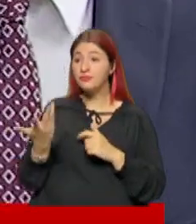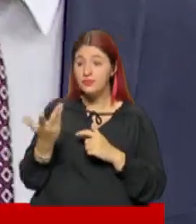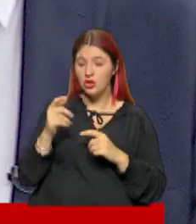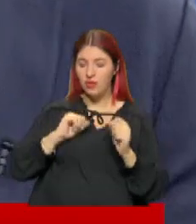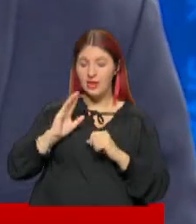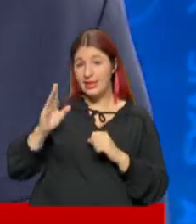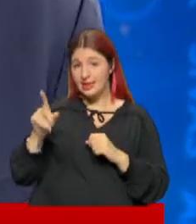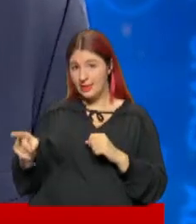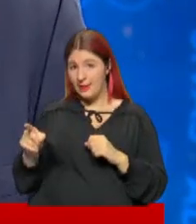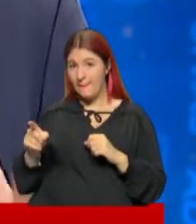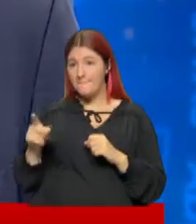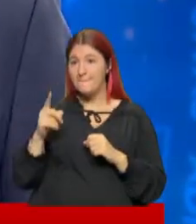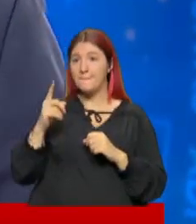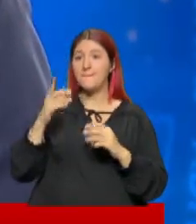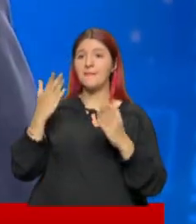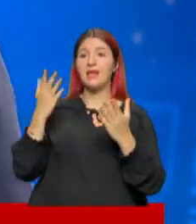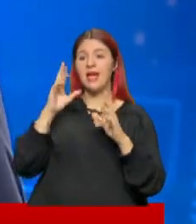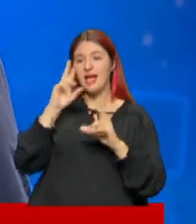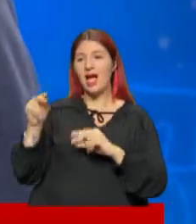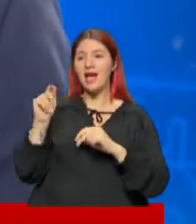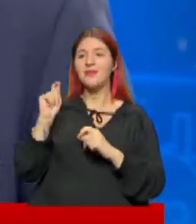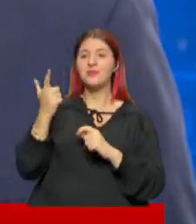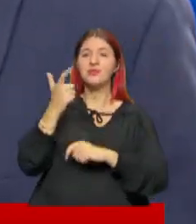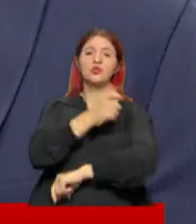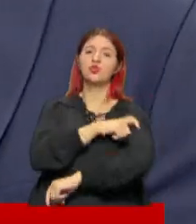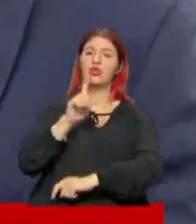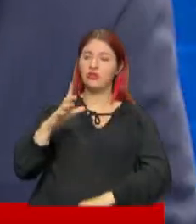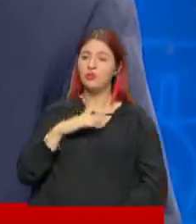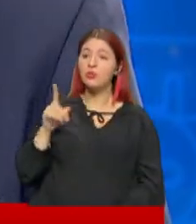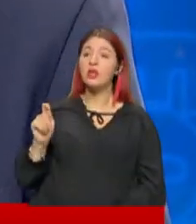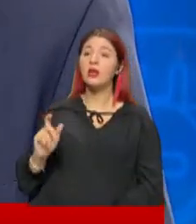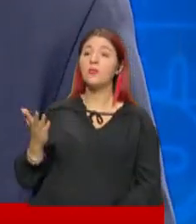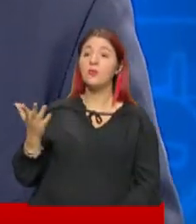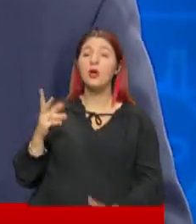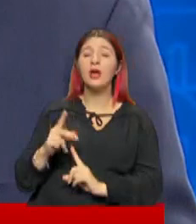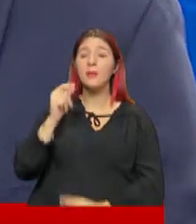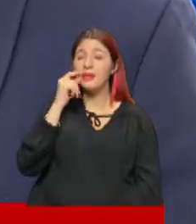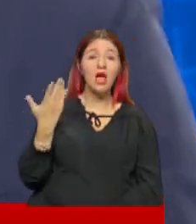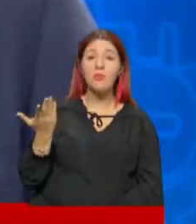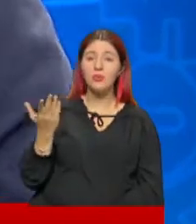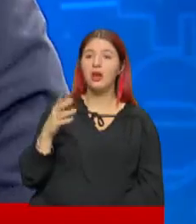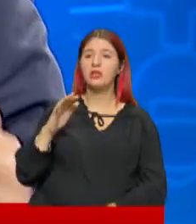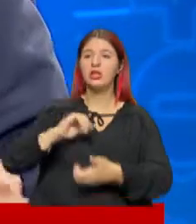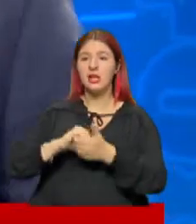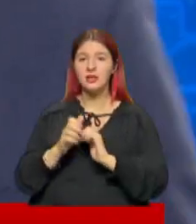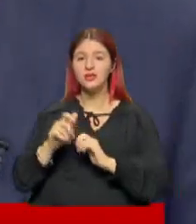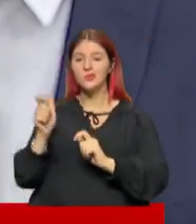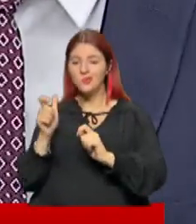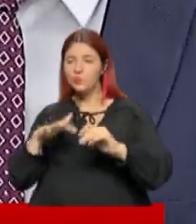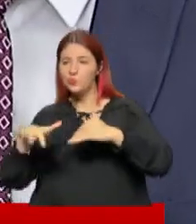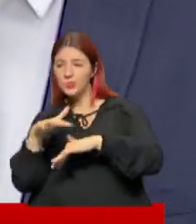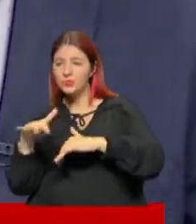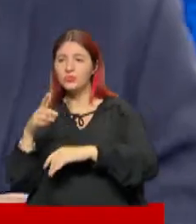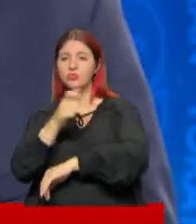üniversiteye giderken ikamet edebileceği bir yurda ihtiyaç var. Bunu yapmıyorlar İlker Bey. Ne yapıyorlar? Tarikatların, cemaatlerin